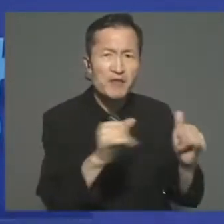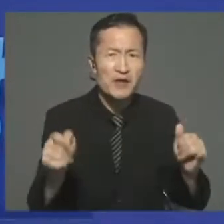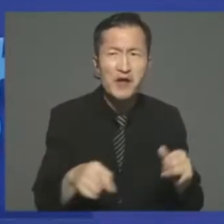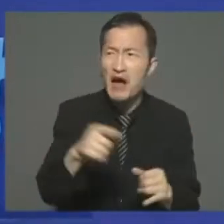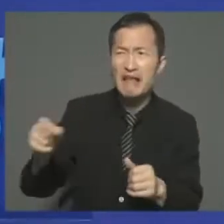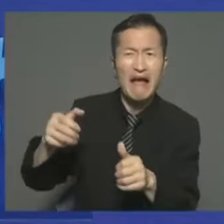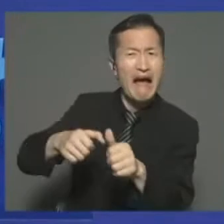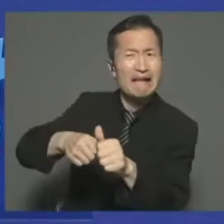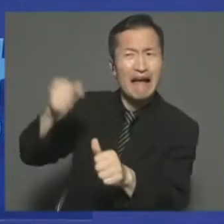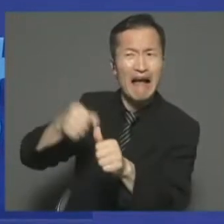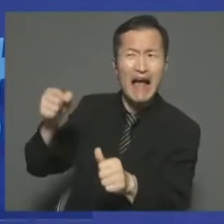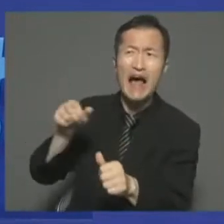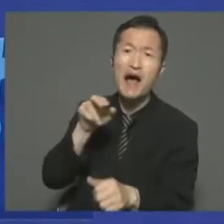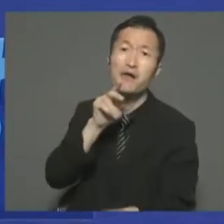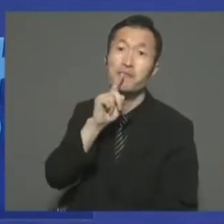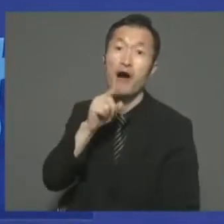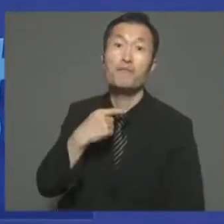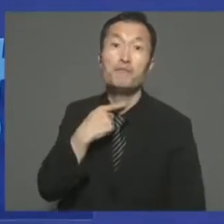적이 있습니다.